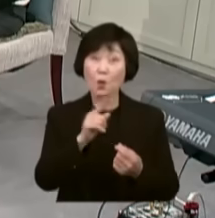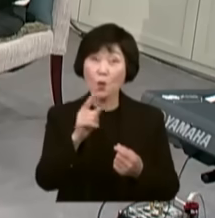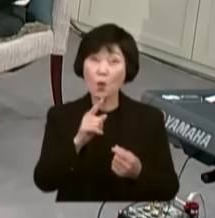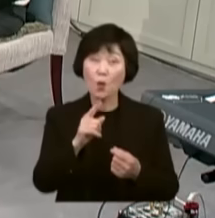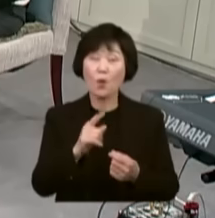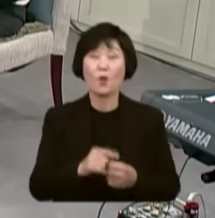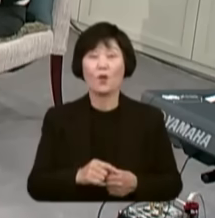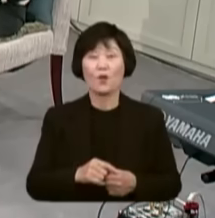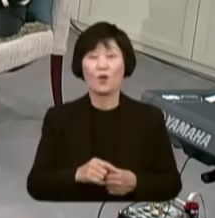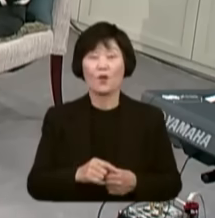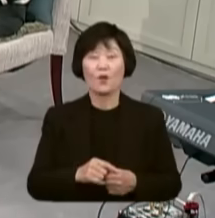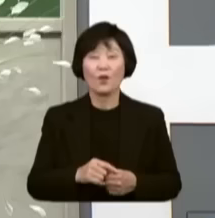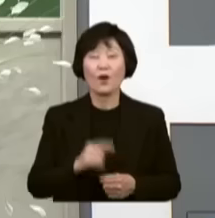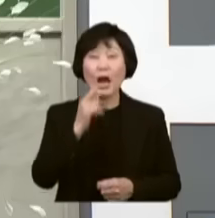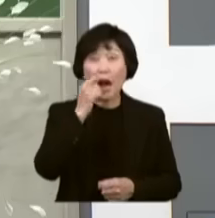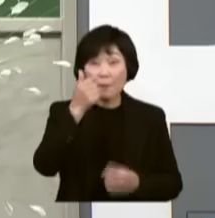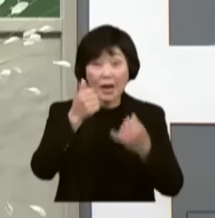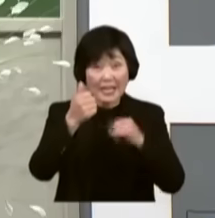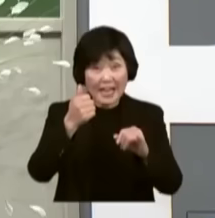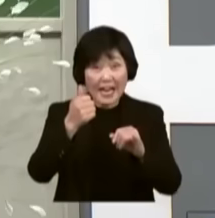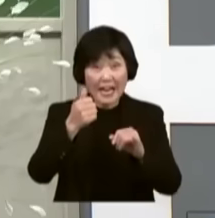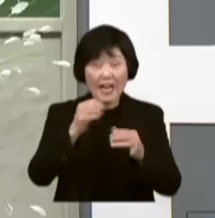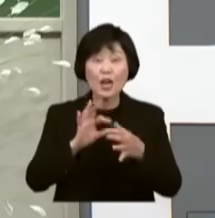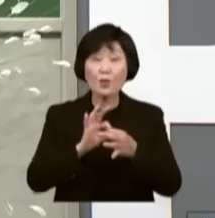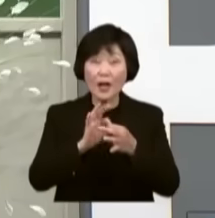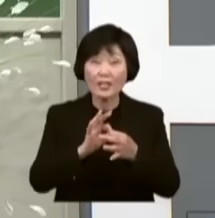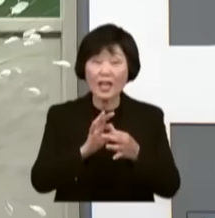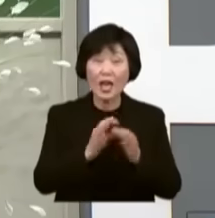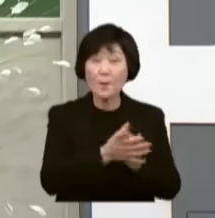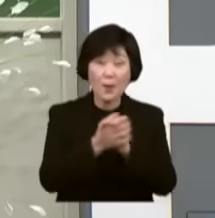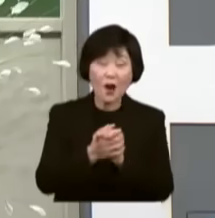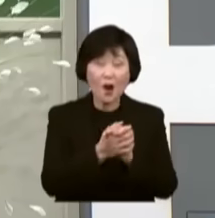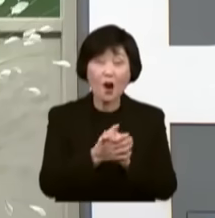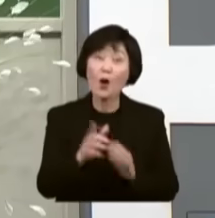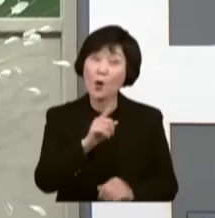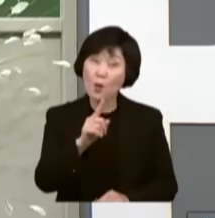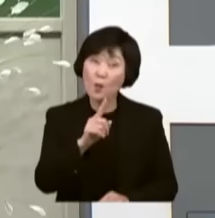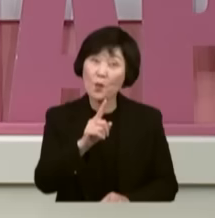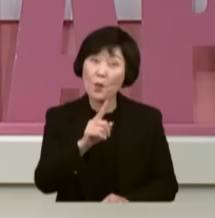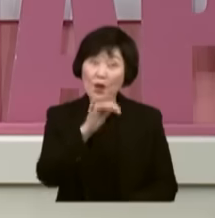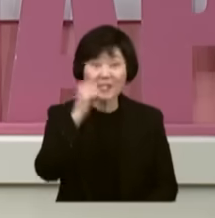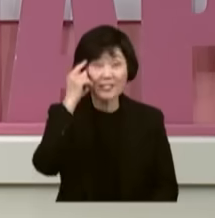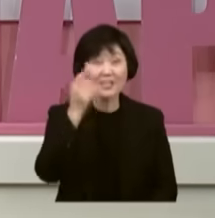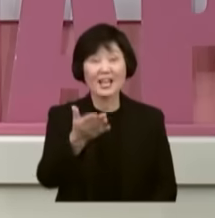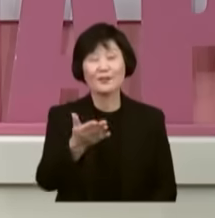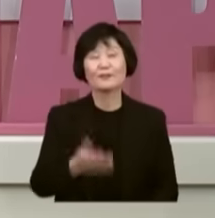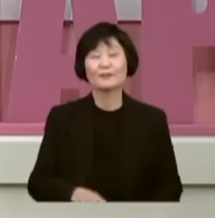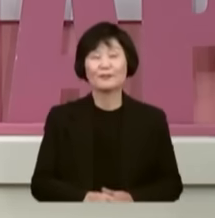했어요. 그런 부모들을 위해서 꿀팁 좀 주세요. 어떻게 해야지 꿀팁. 지금 두 분처럼 돼요? 소통이에요.